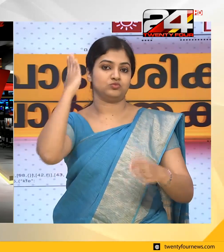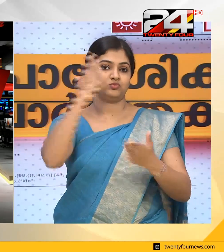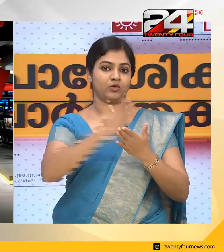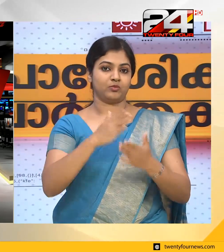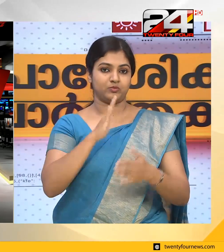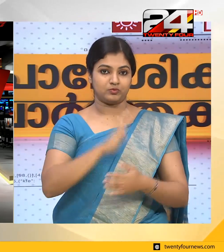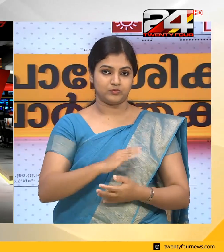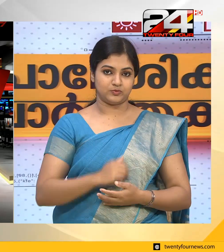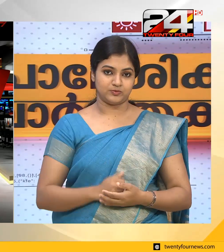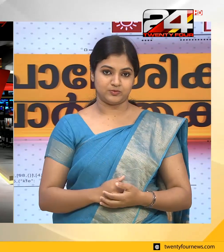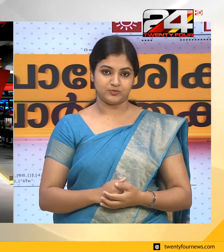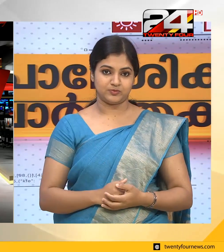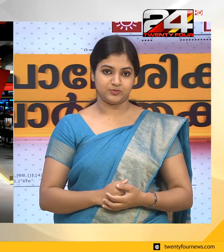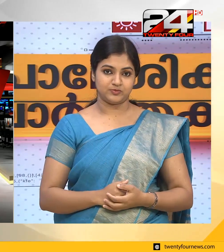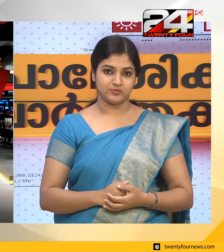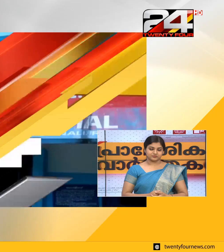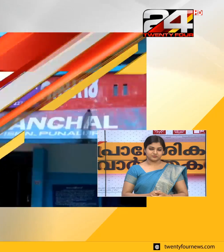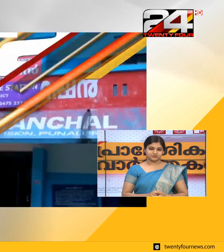ശ്രമവുമുണ്ടായി.